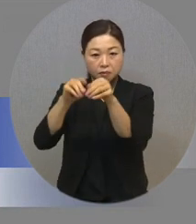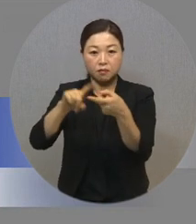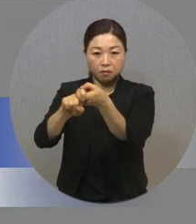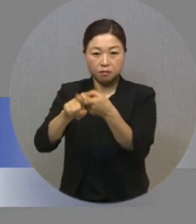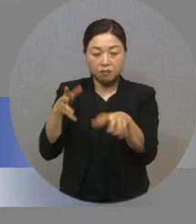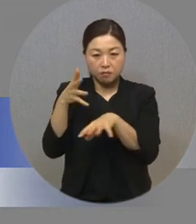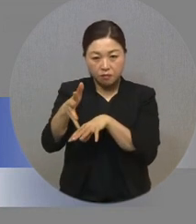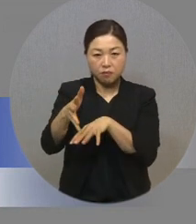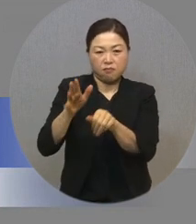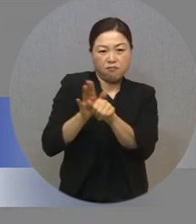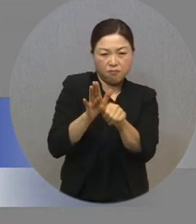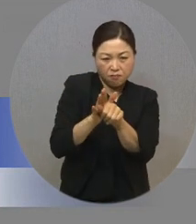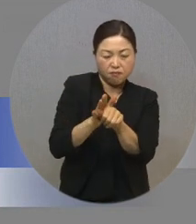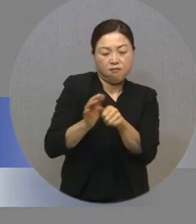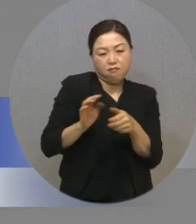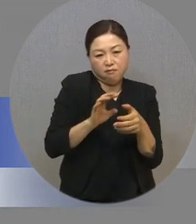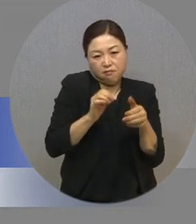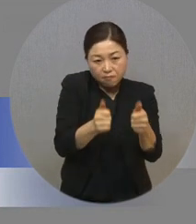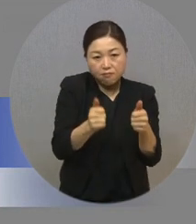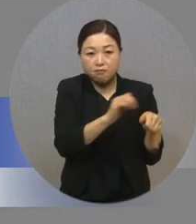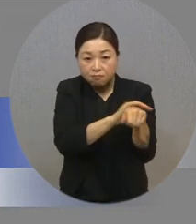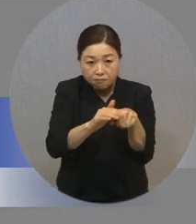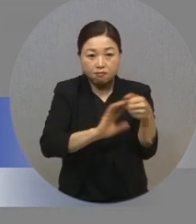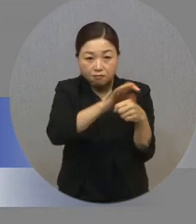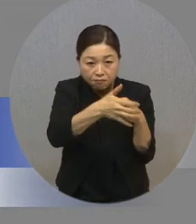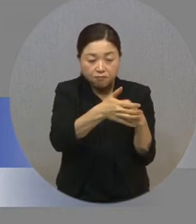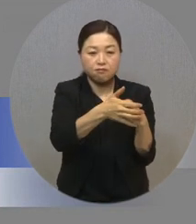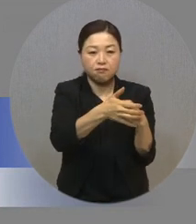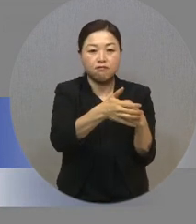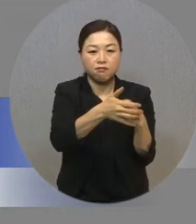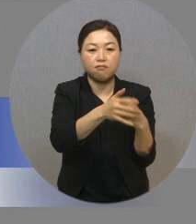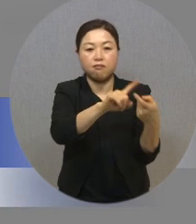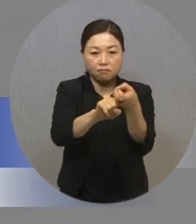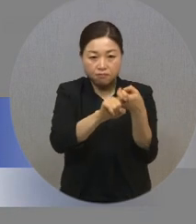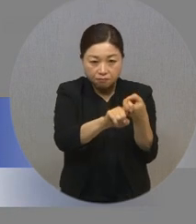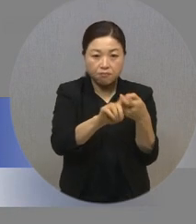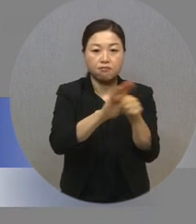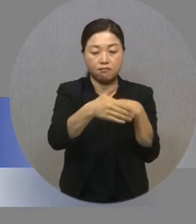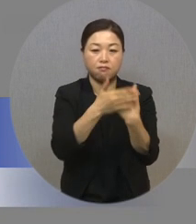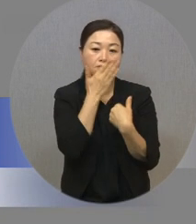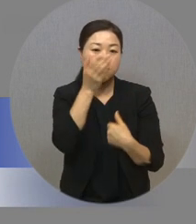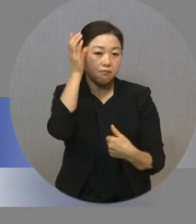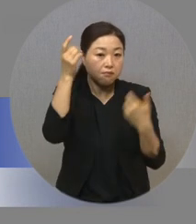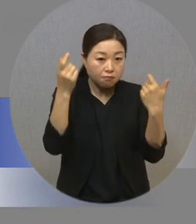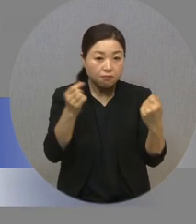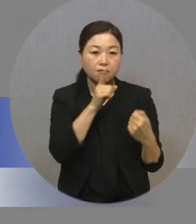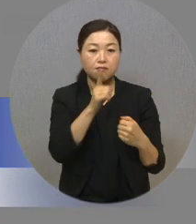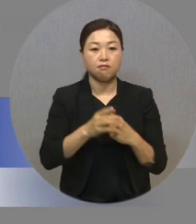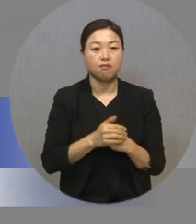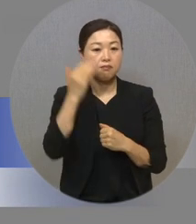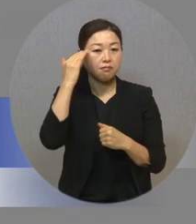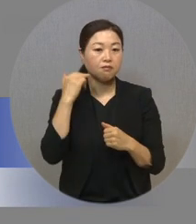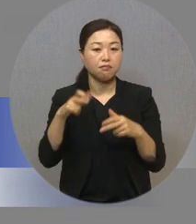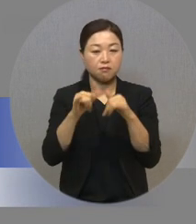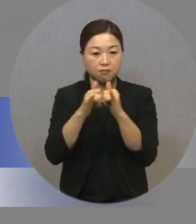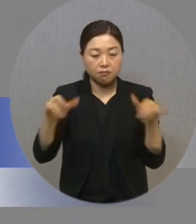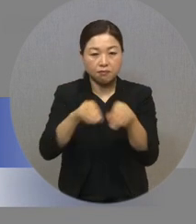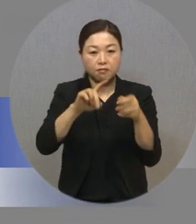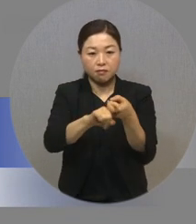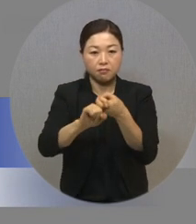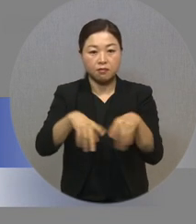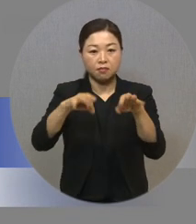의지가 국제 네트워크에 기여할 수 있을 것으로 기대된다고 밝혔습니다 한편 한국장총 김동범